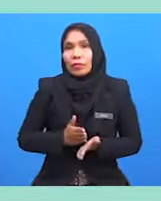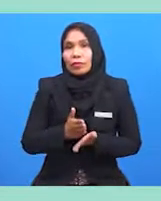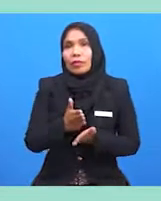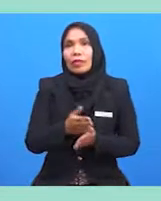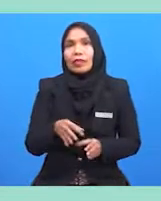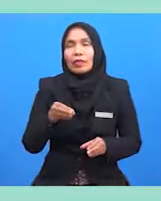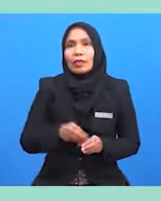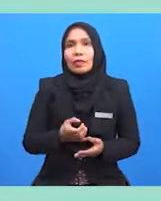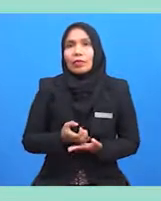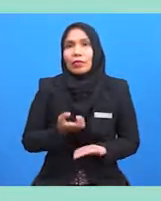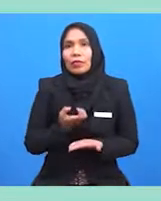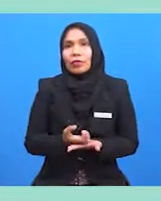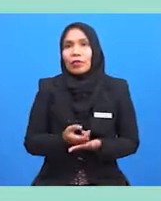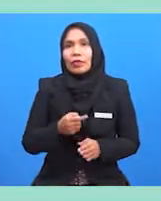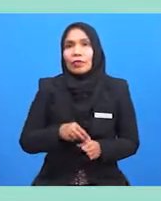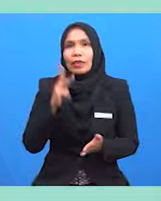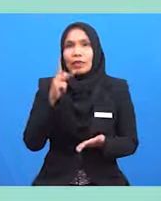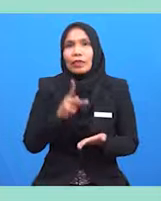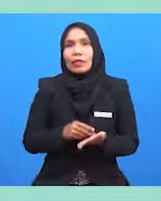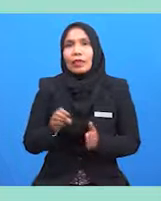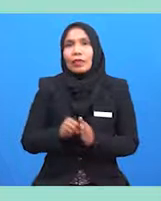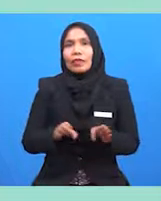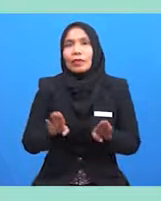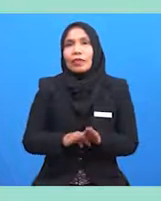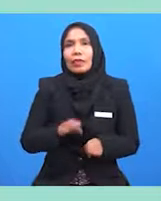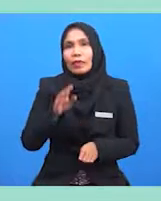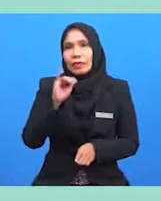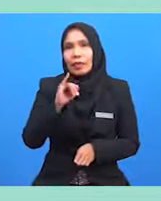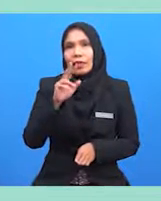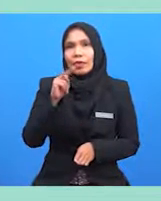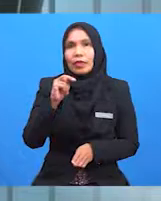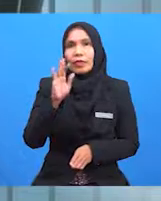yang tinggi boleh menjejaskan nilai mata wang.